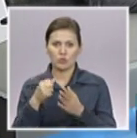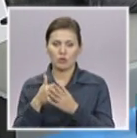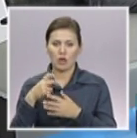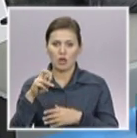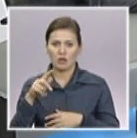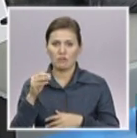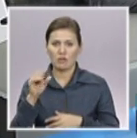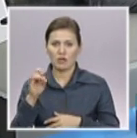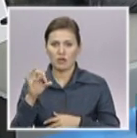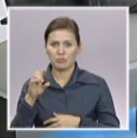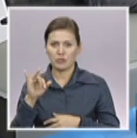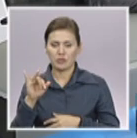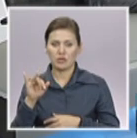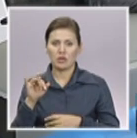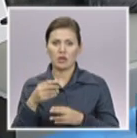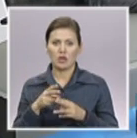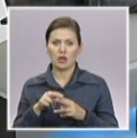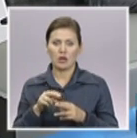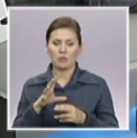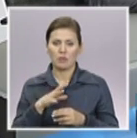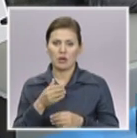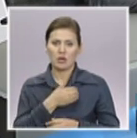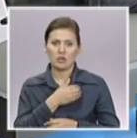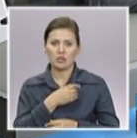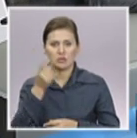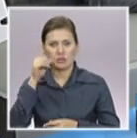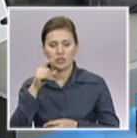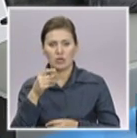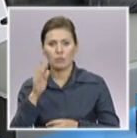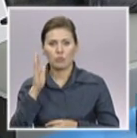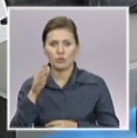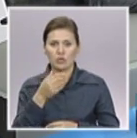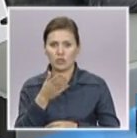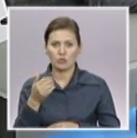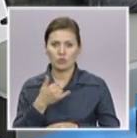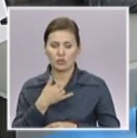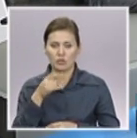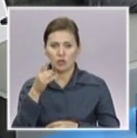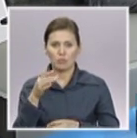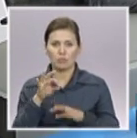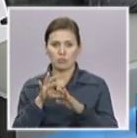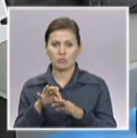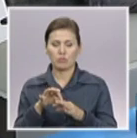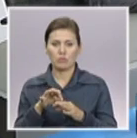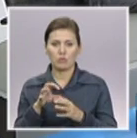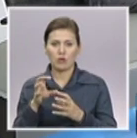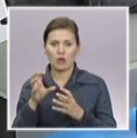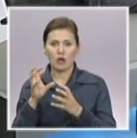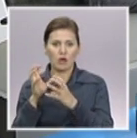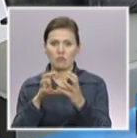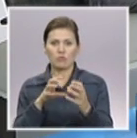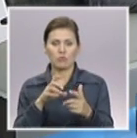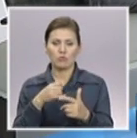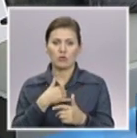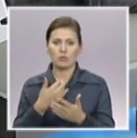этот кусок выпавший. И вот мне хотелось бы знать, будет ли у нас там проходить пассажирский транспорт? У